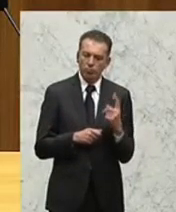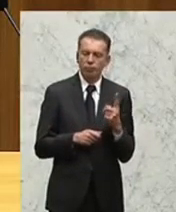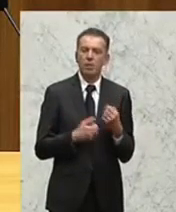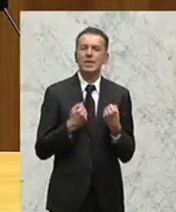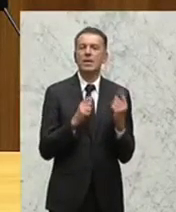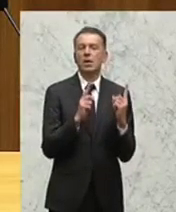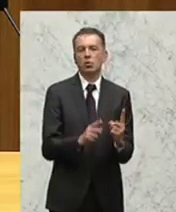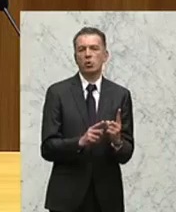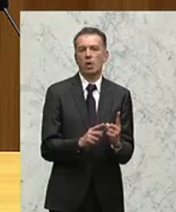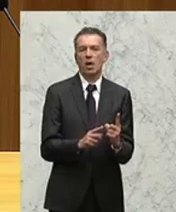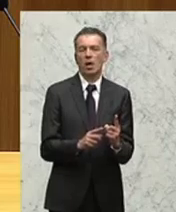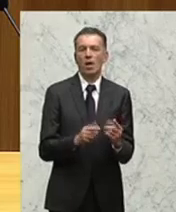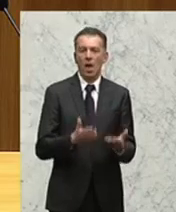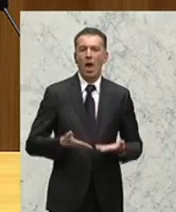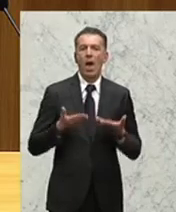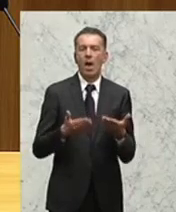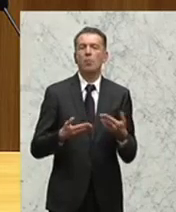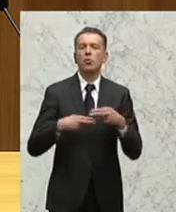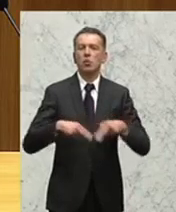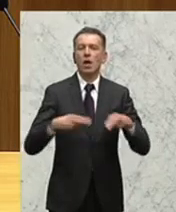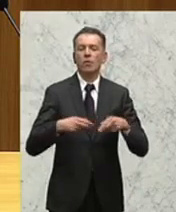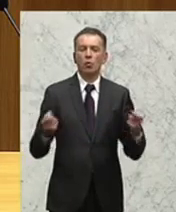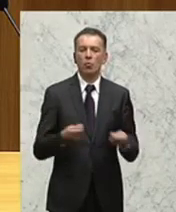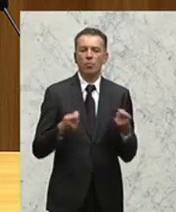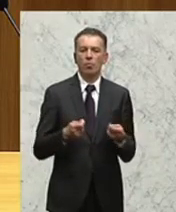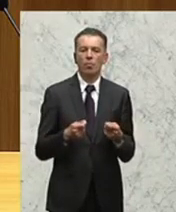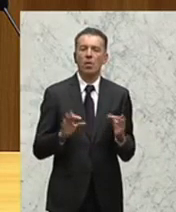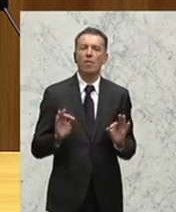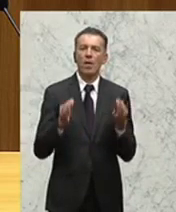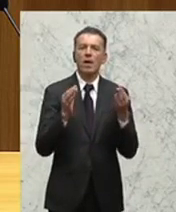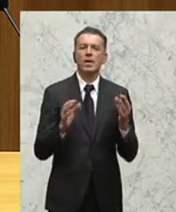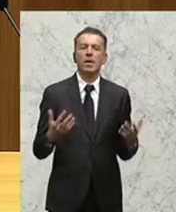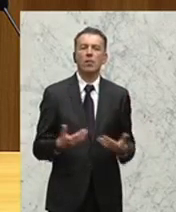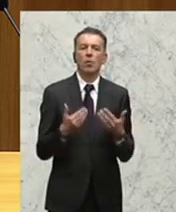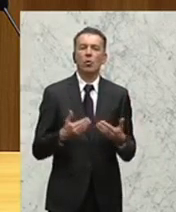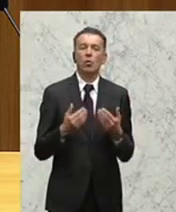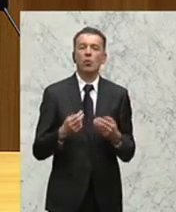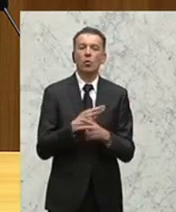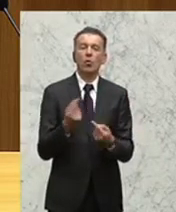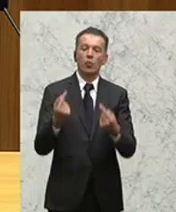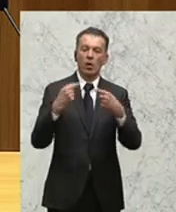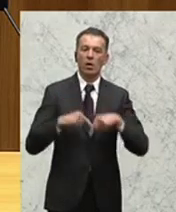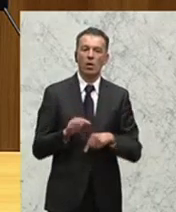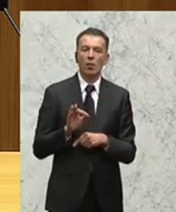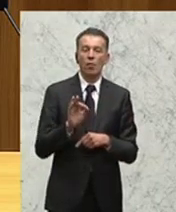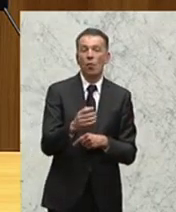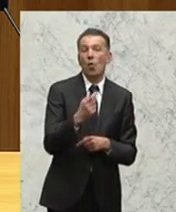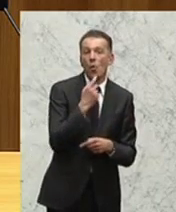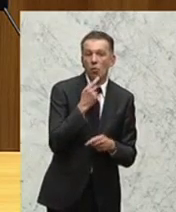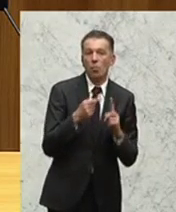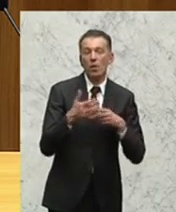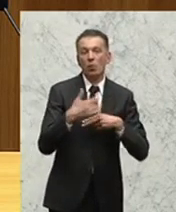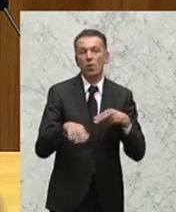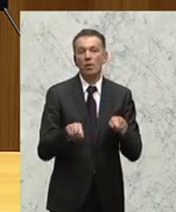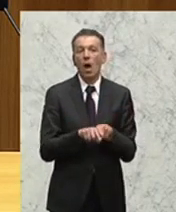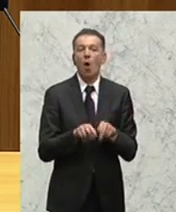um sicherzustellen, dass in heimischen Gastronomiebetrieben, die mit Qualitätsprodukten österreichischer Herkunft werben, die Konsumenten und Gäste